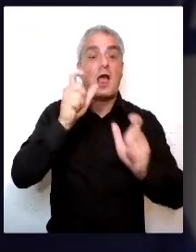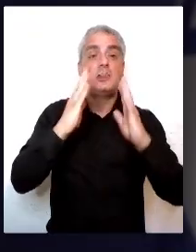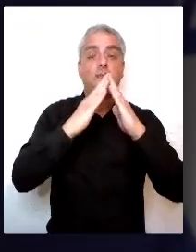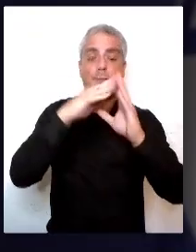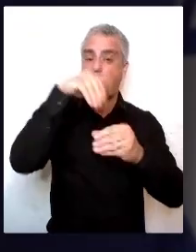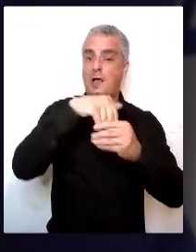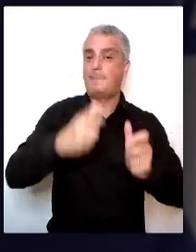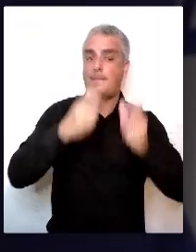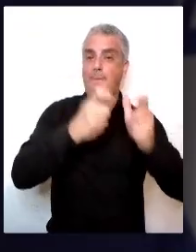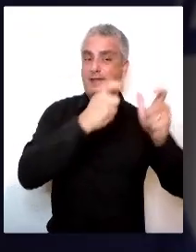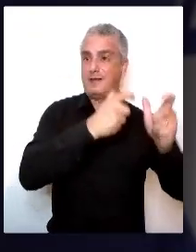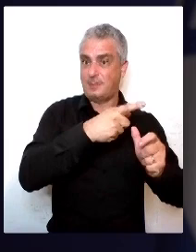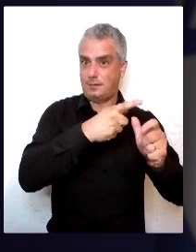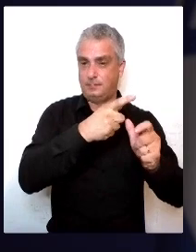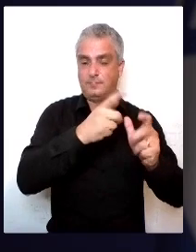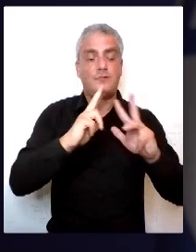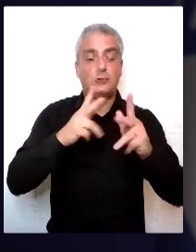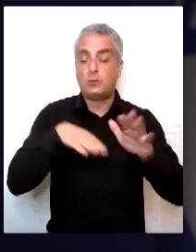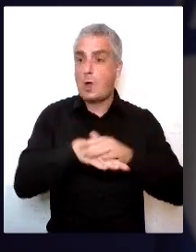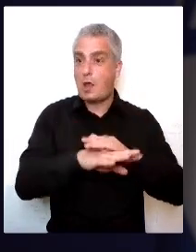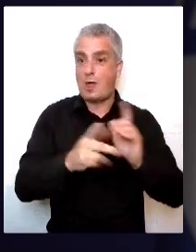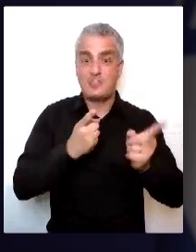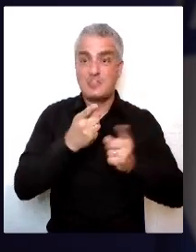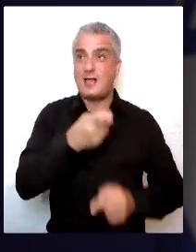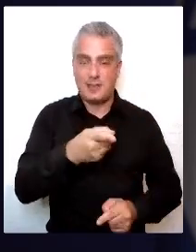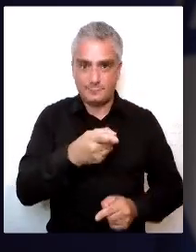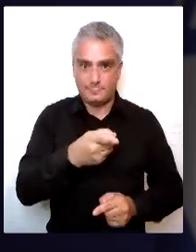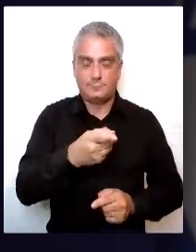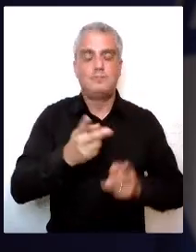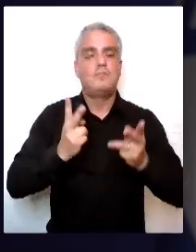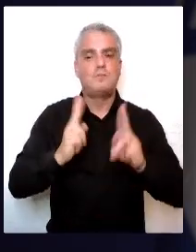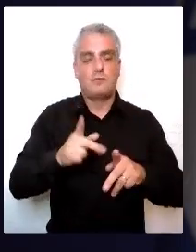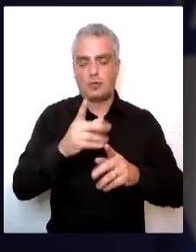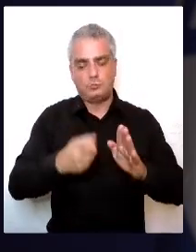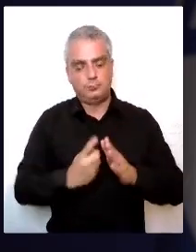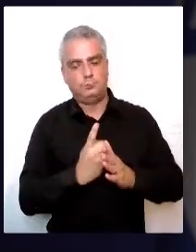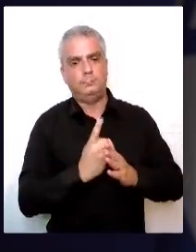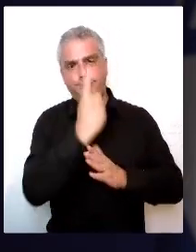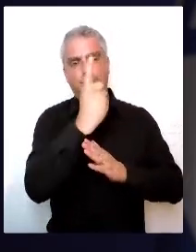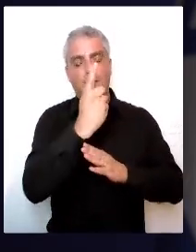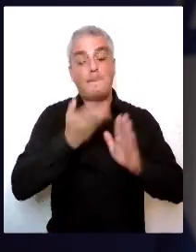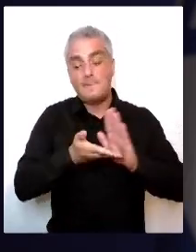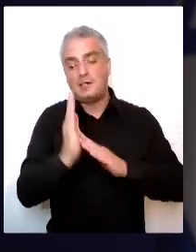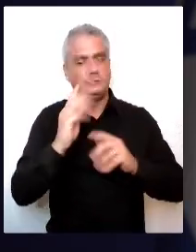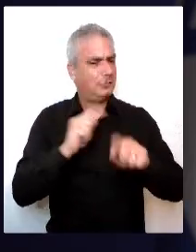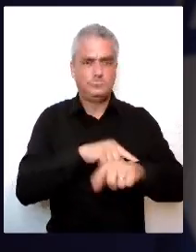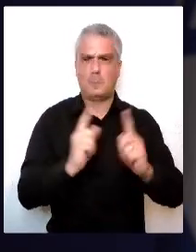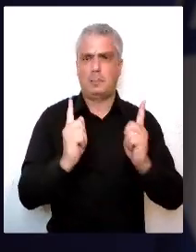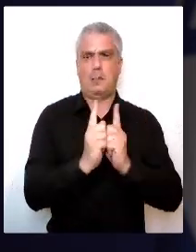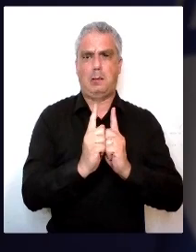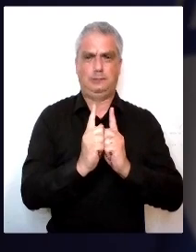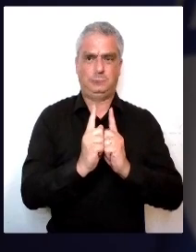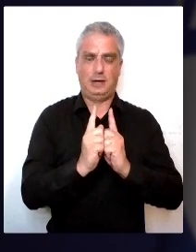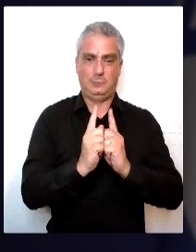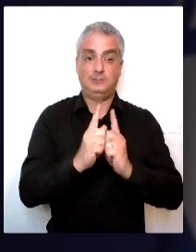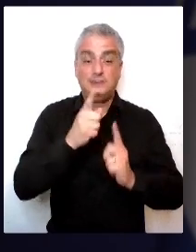אזרחית תצורת אחסון הטילים במבנים האלה מאפשרת לשגר אותם ביציאה מהבניין תוך זמן קצר מאוד